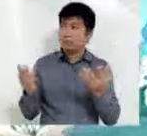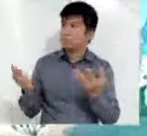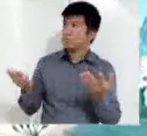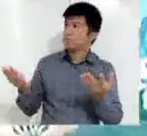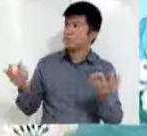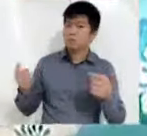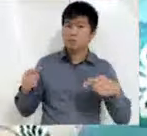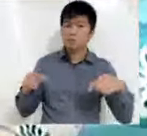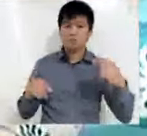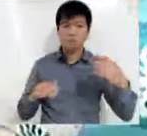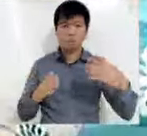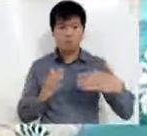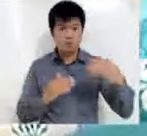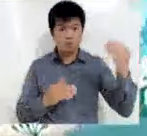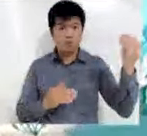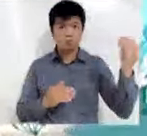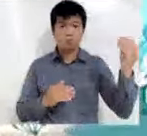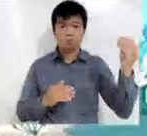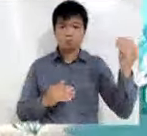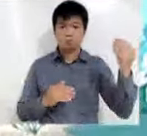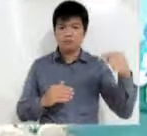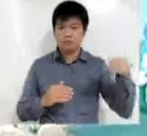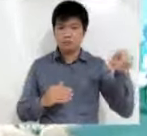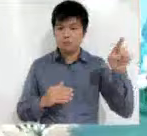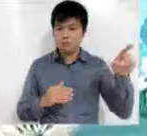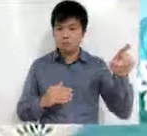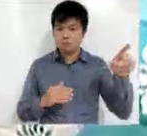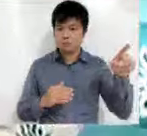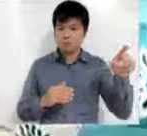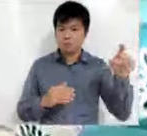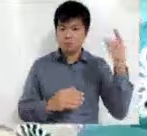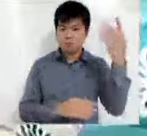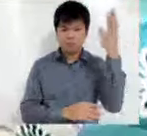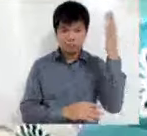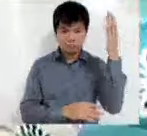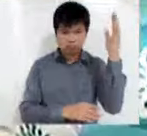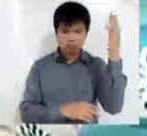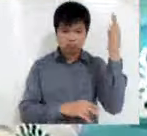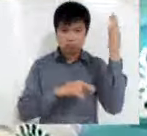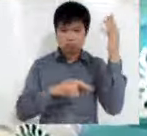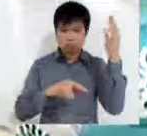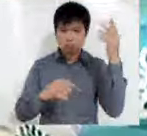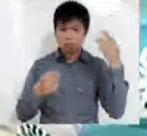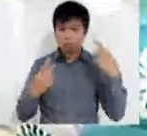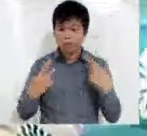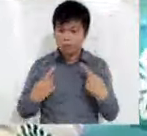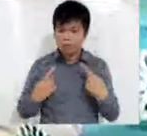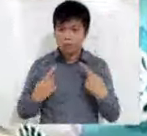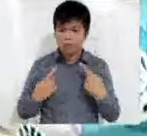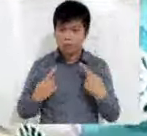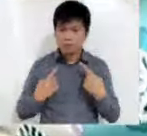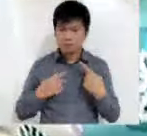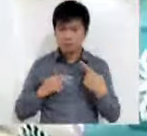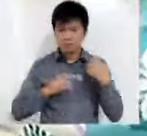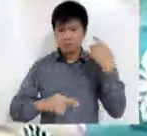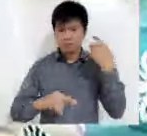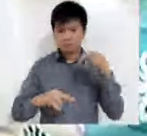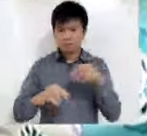ng Sirius sa may mga puno, sa may mga sa lupa. Together with